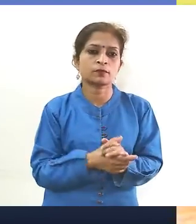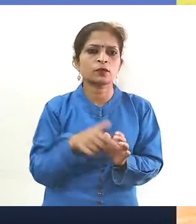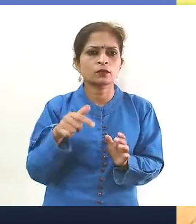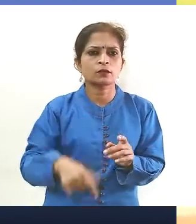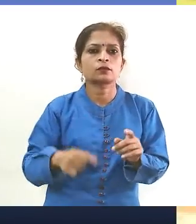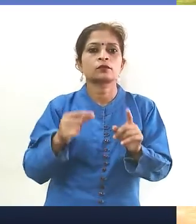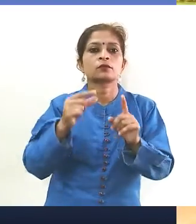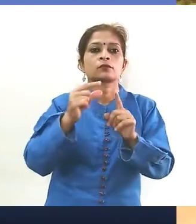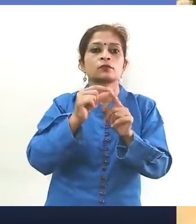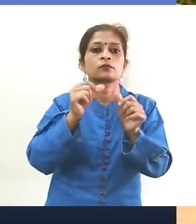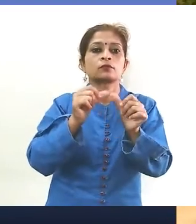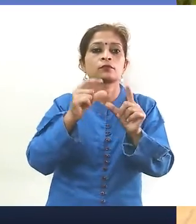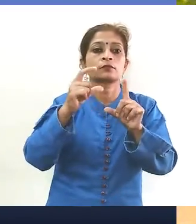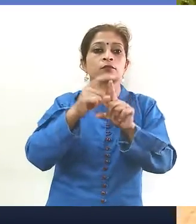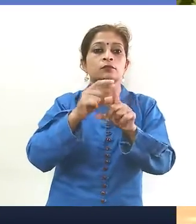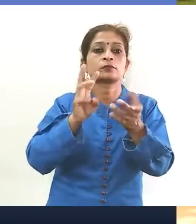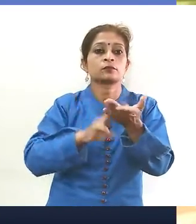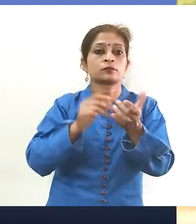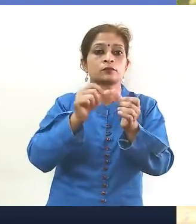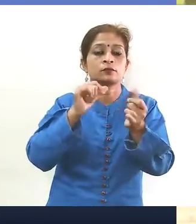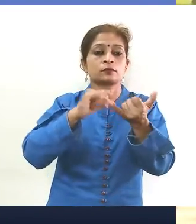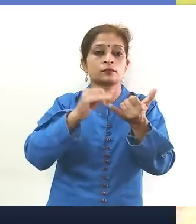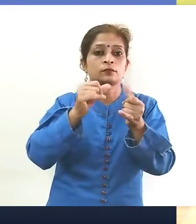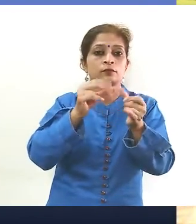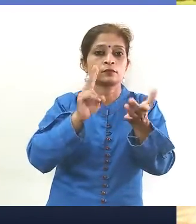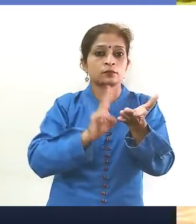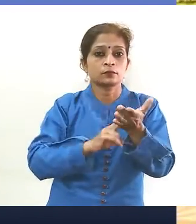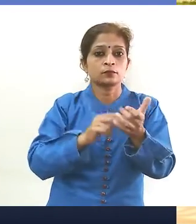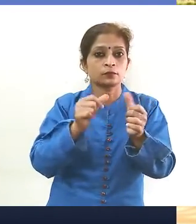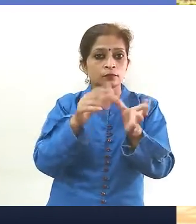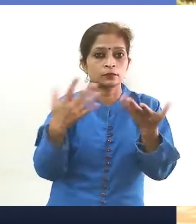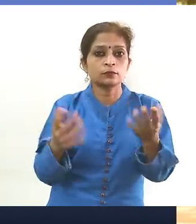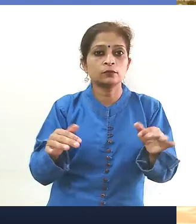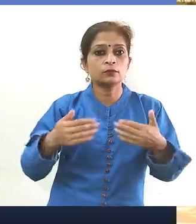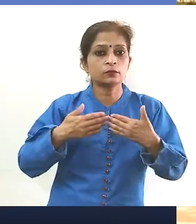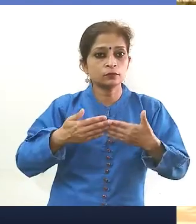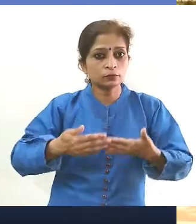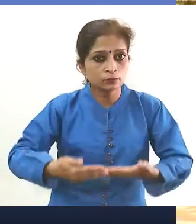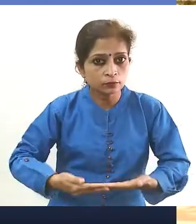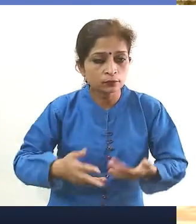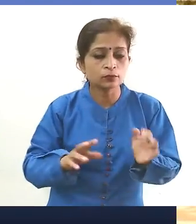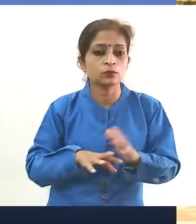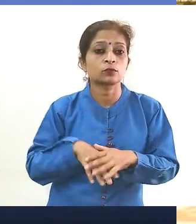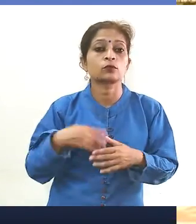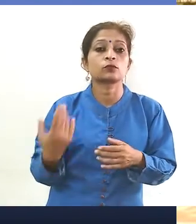ऐसे ही पद्मासन में बैठ करके आगे झुक गए तो योग मुद्रासन,